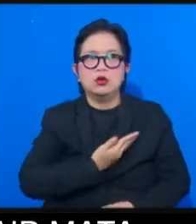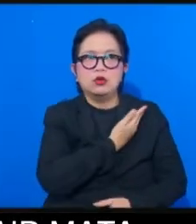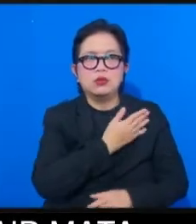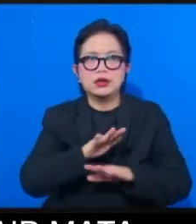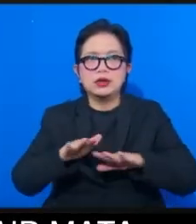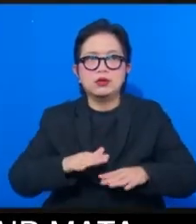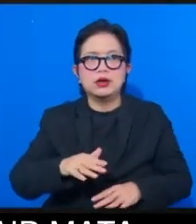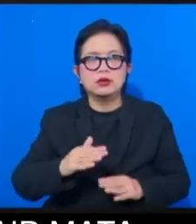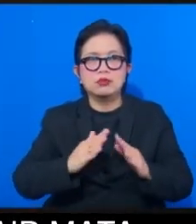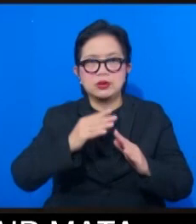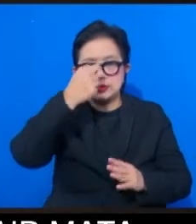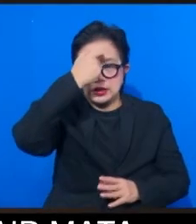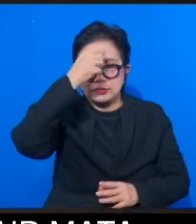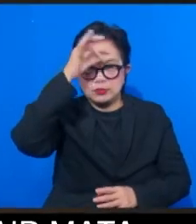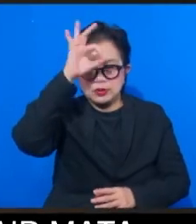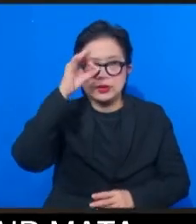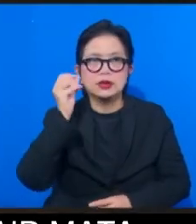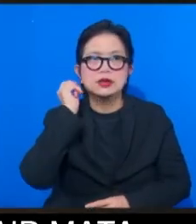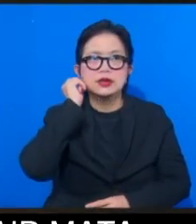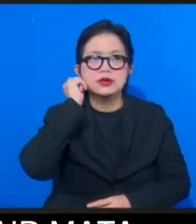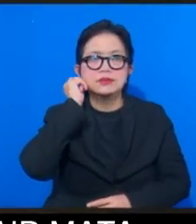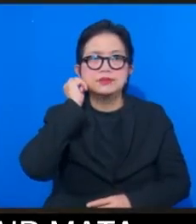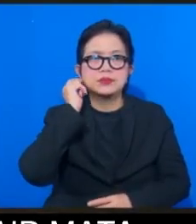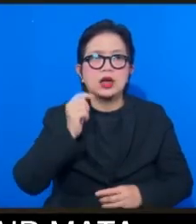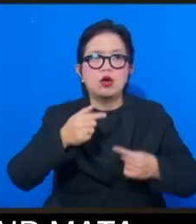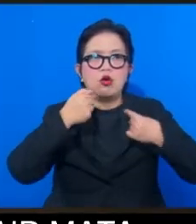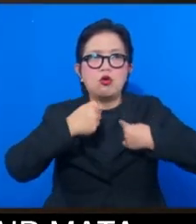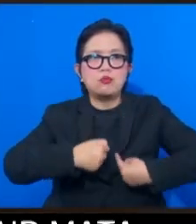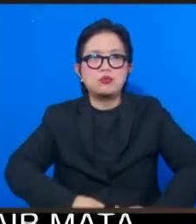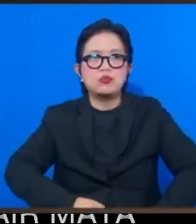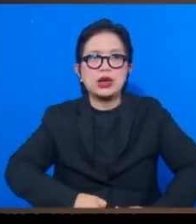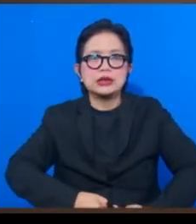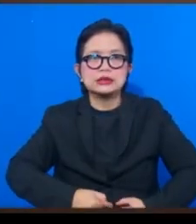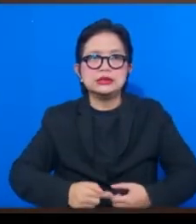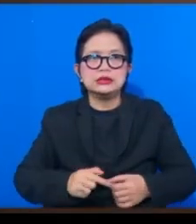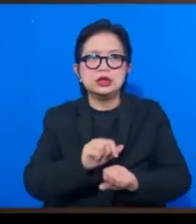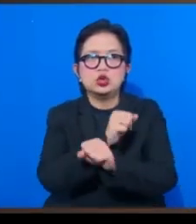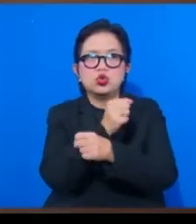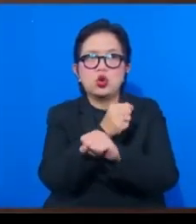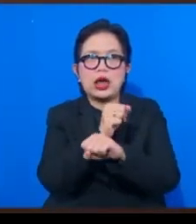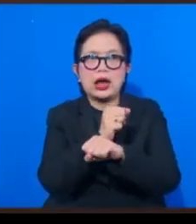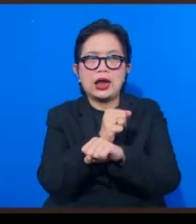korban wanita akan menjalani operasi patah kaki. Petugas masih terus mengumpulkan keterangan saksi